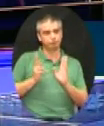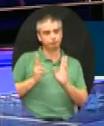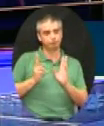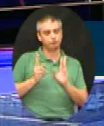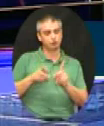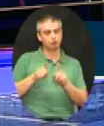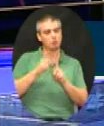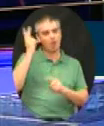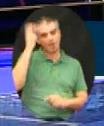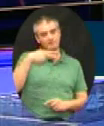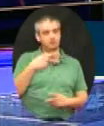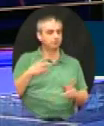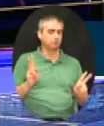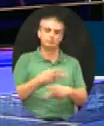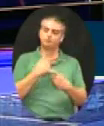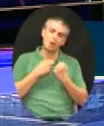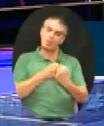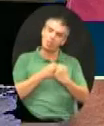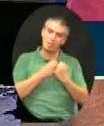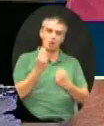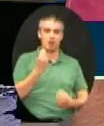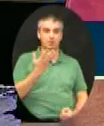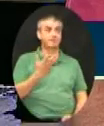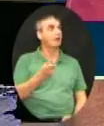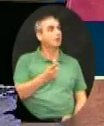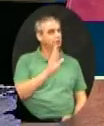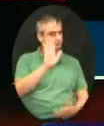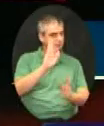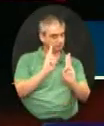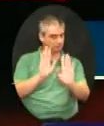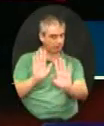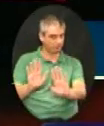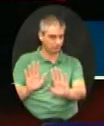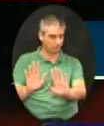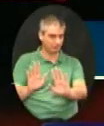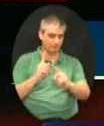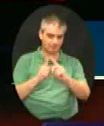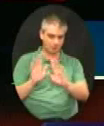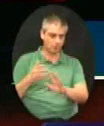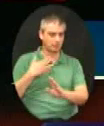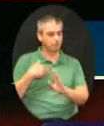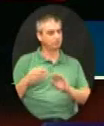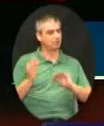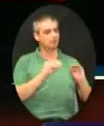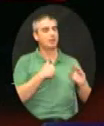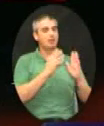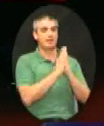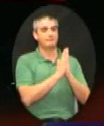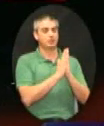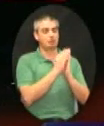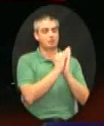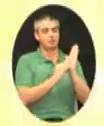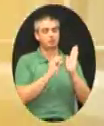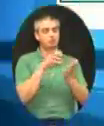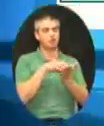איזושהי הבנה שאי אפשר להילחם על כל דבר. יפה, שים רגע נקודה בדיוק כאן, כי אני רוצה לבקש עכשיו את הנתונים